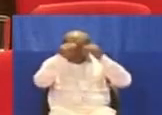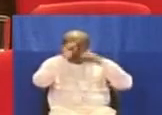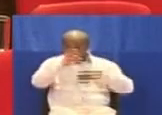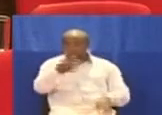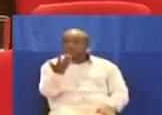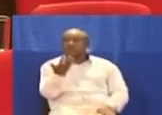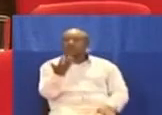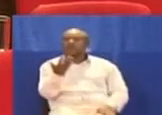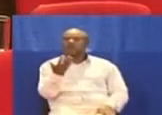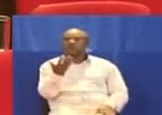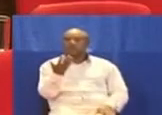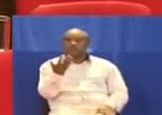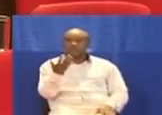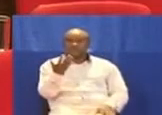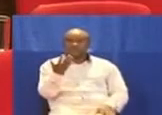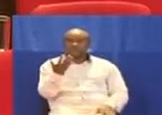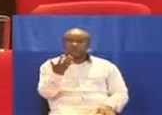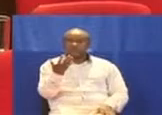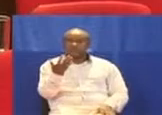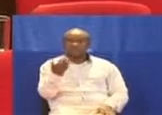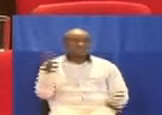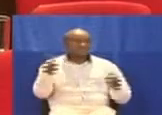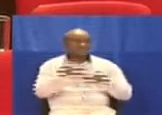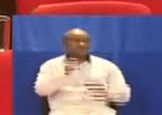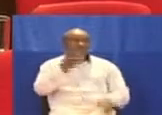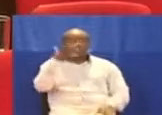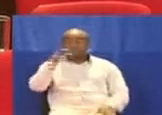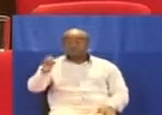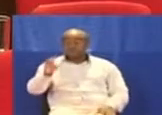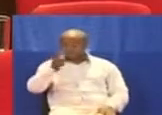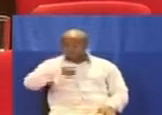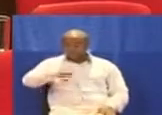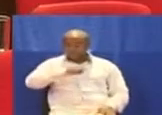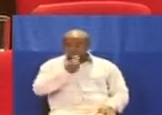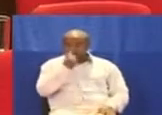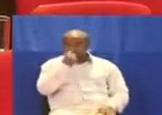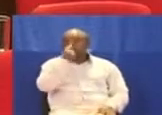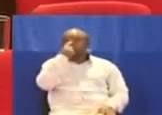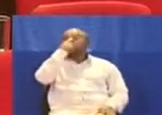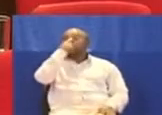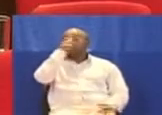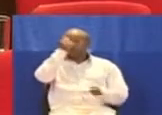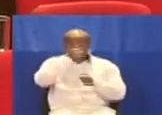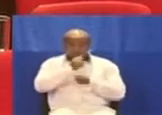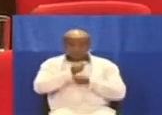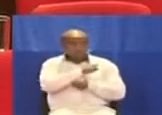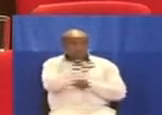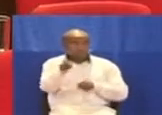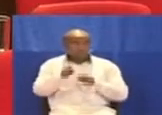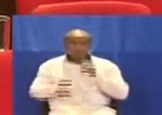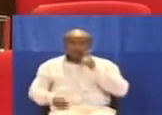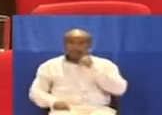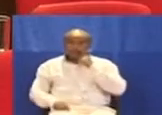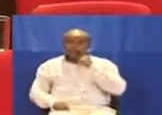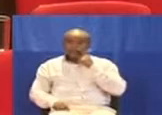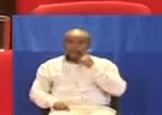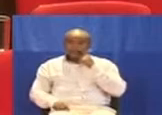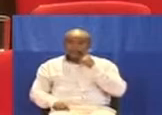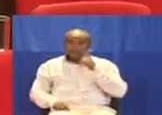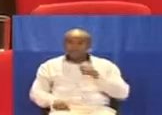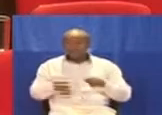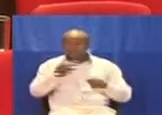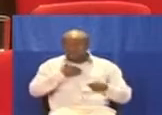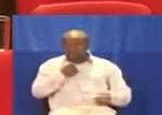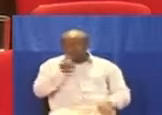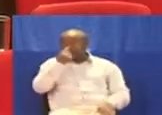kama darasa la miaka 50 kwetu. Sisi tunajivunia kubahatika kufanya kazi na wewe. Taifa linajivunia kuwa na